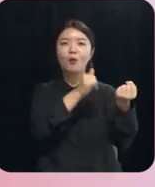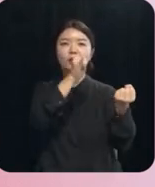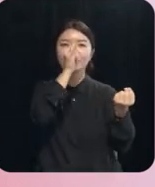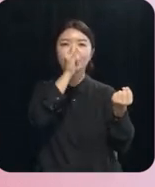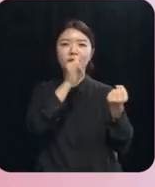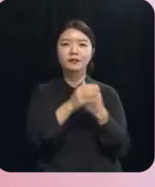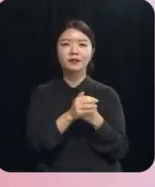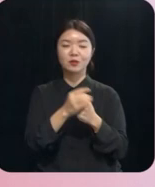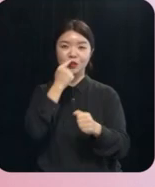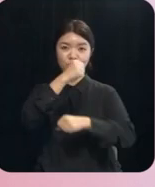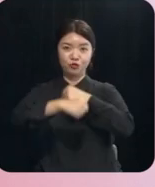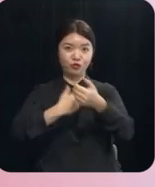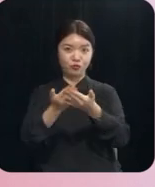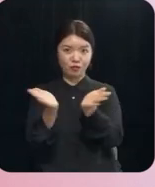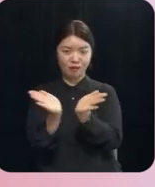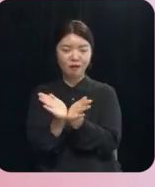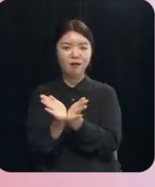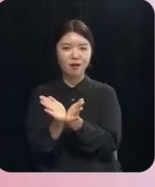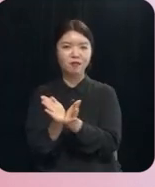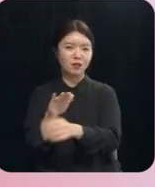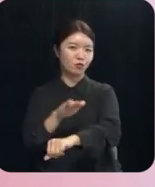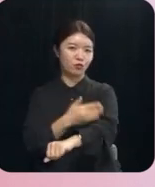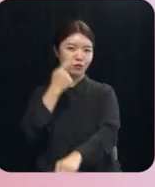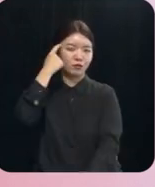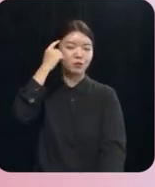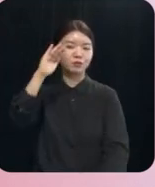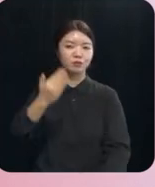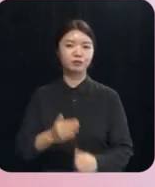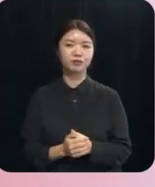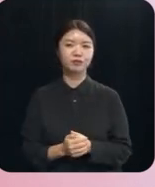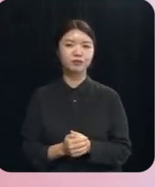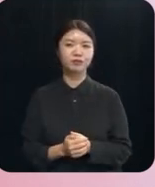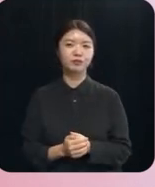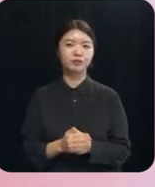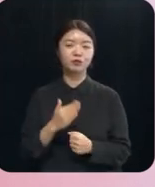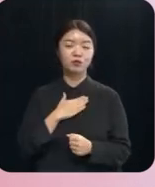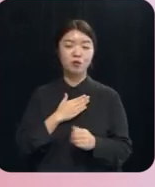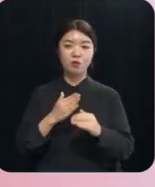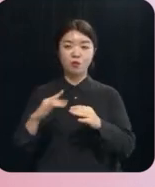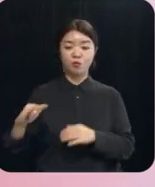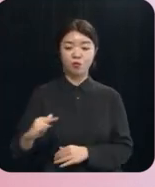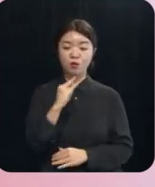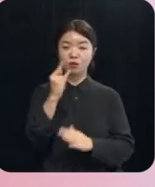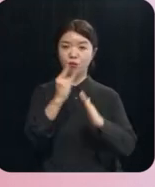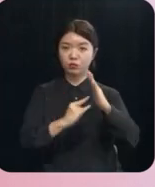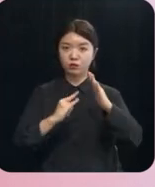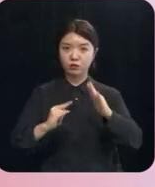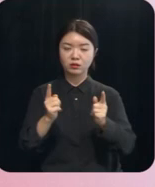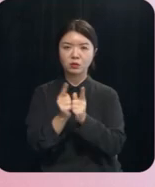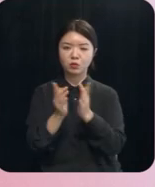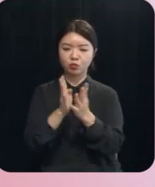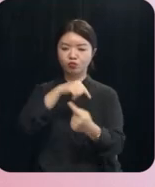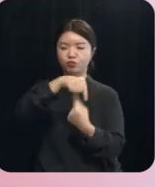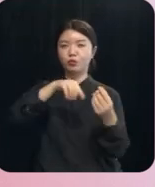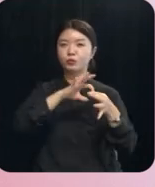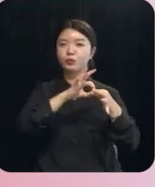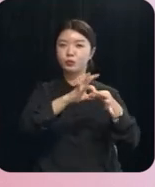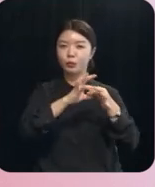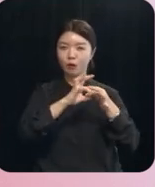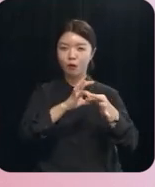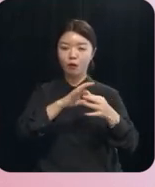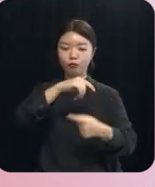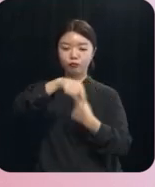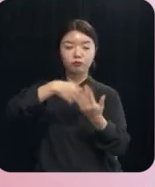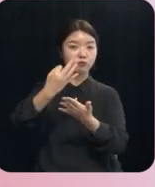제1의 민주당에 돌릴 수밖에 없습니다. 저는 공항공사의 직접적인 운영을 통해서 운영